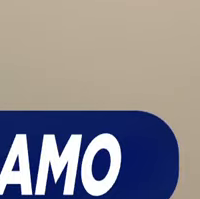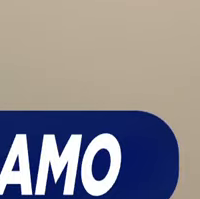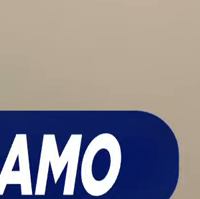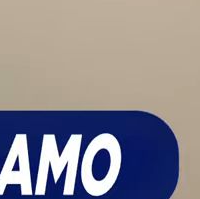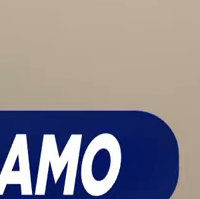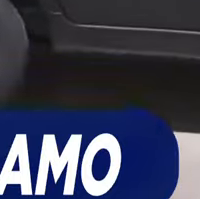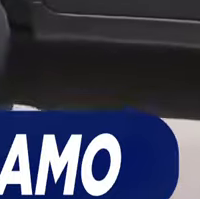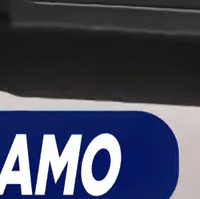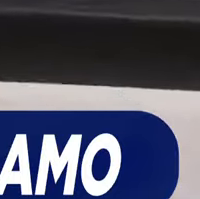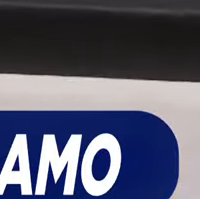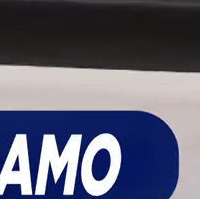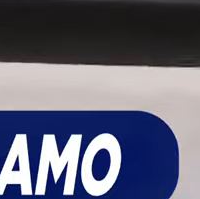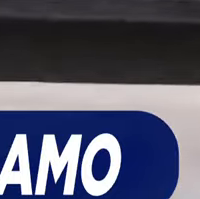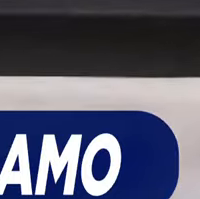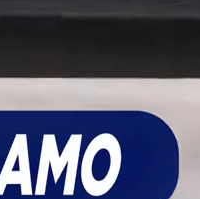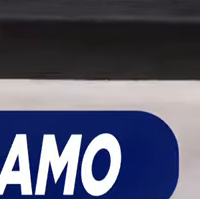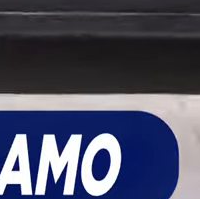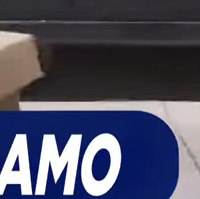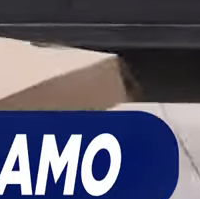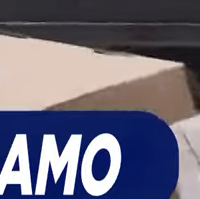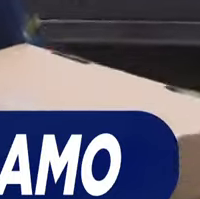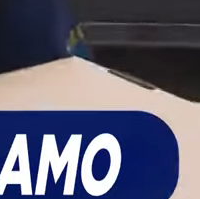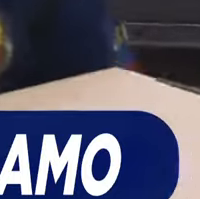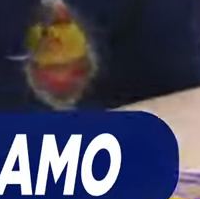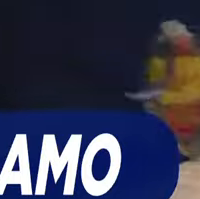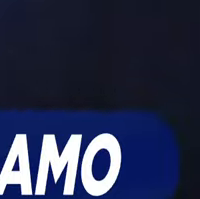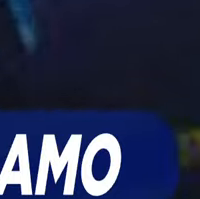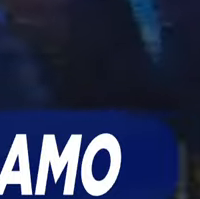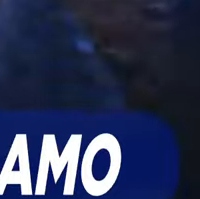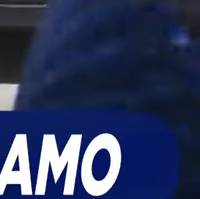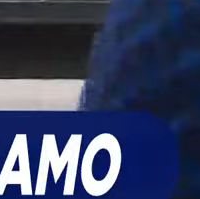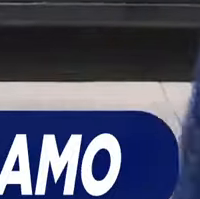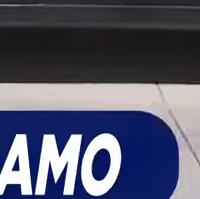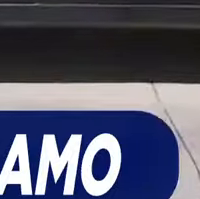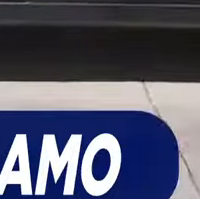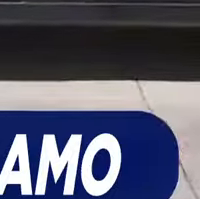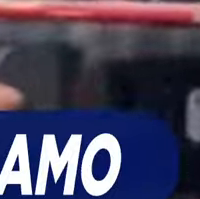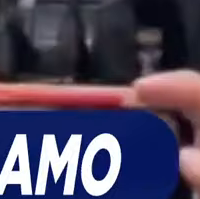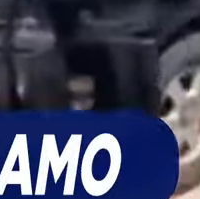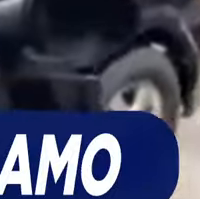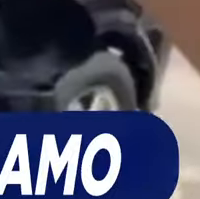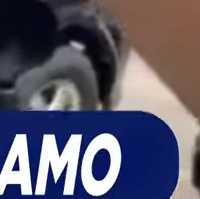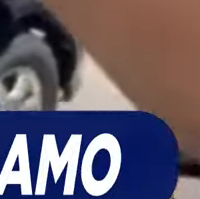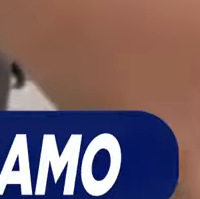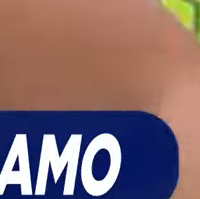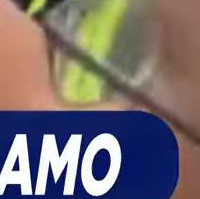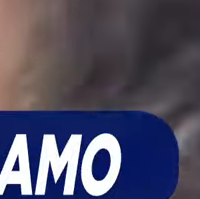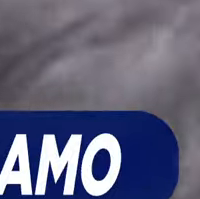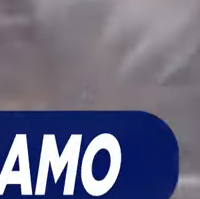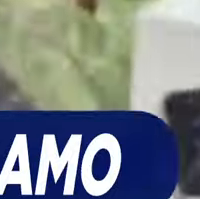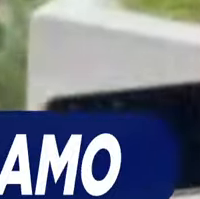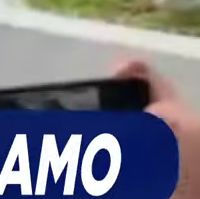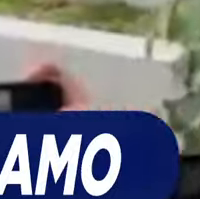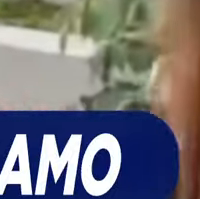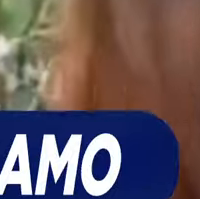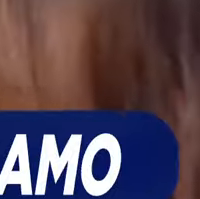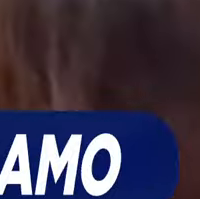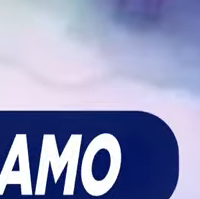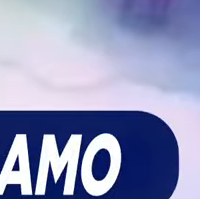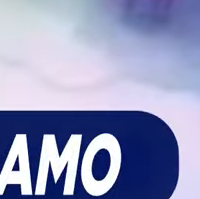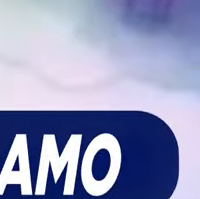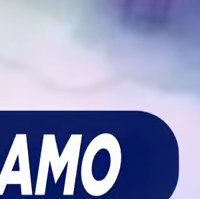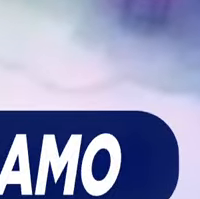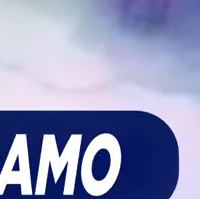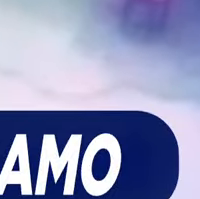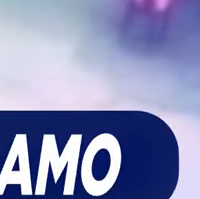Teves Jr. sinampahan na ng patong-patong na reklamo sa Department of Justice kaugnay sa pagpatay kay